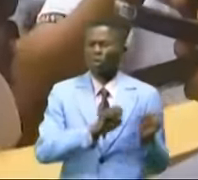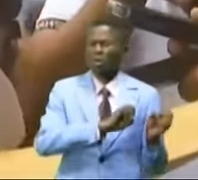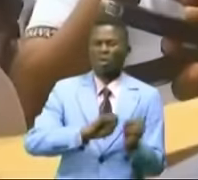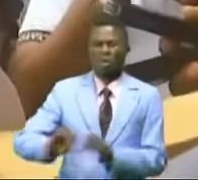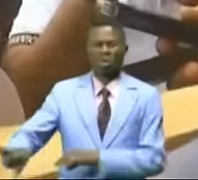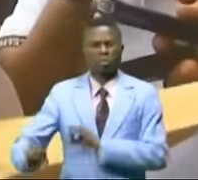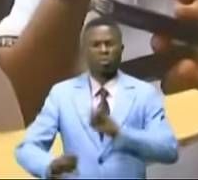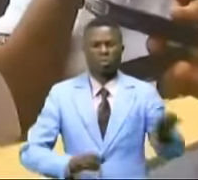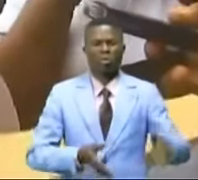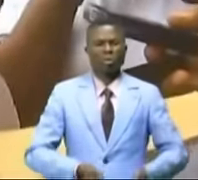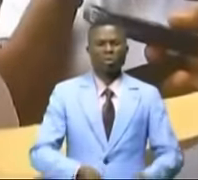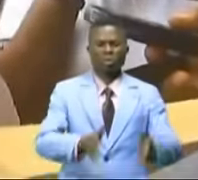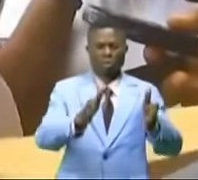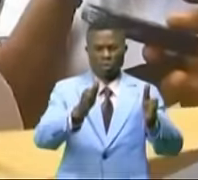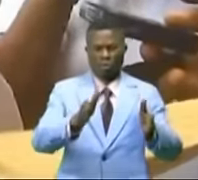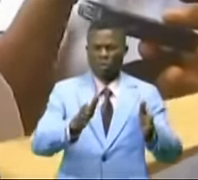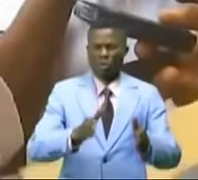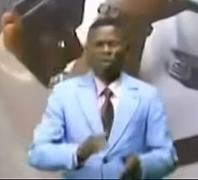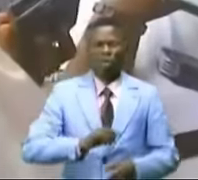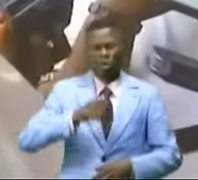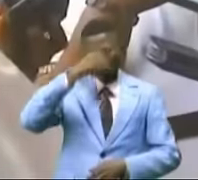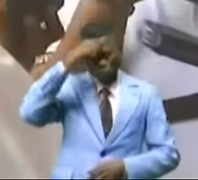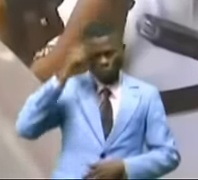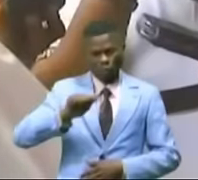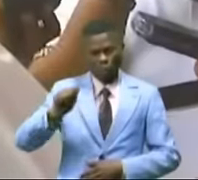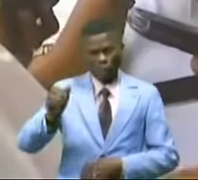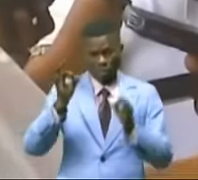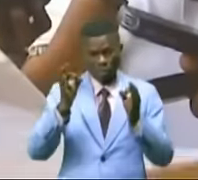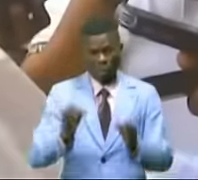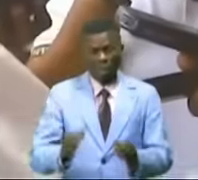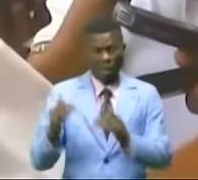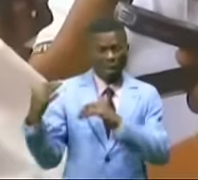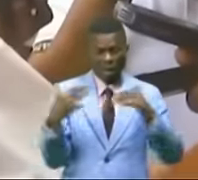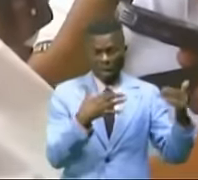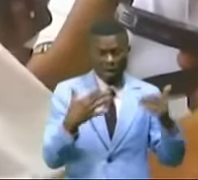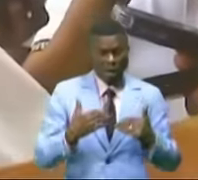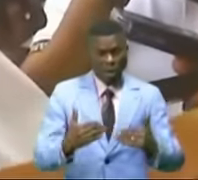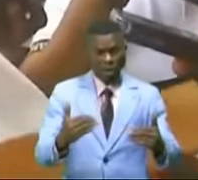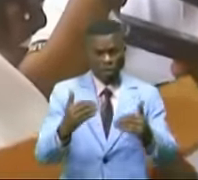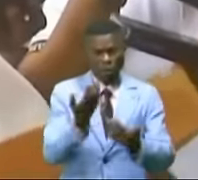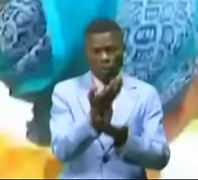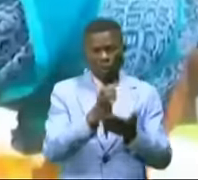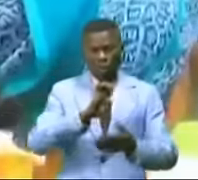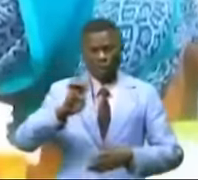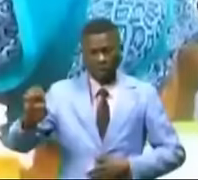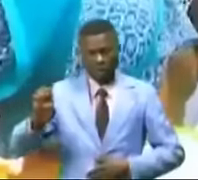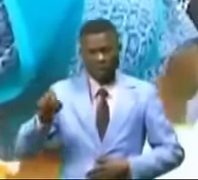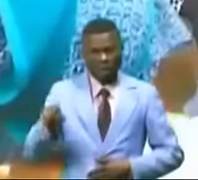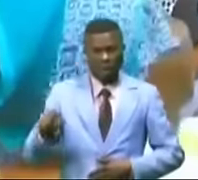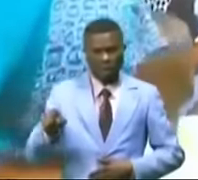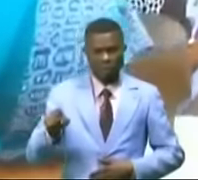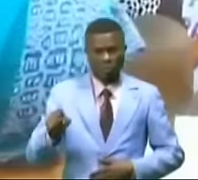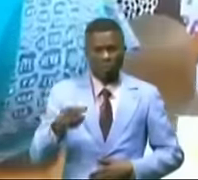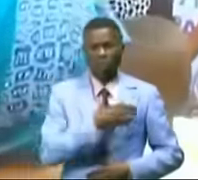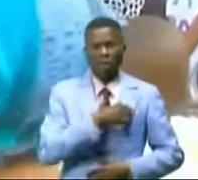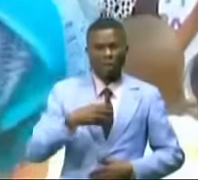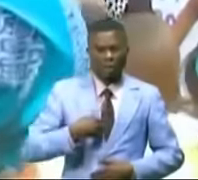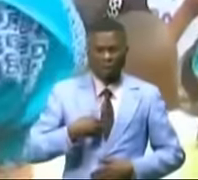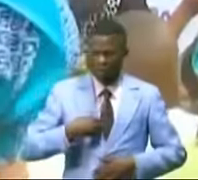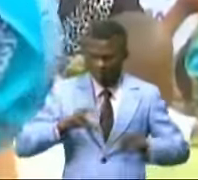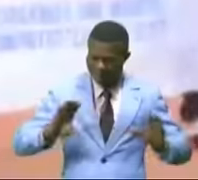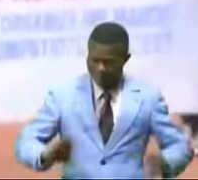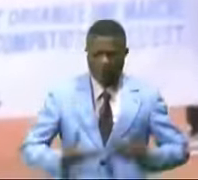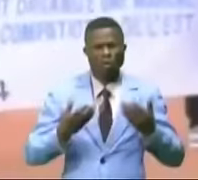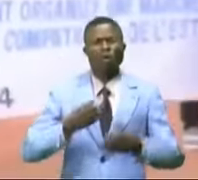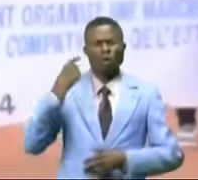abandonnés dans la rue à leur triste sort. Tant qu'il y aura la guerre à l'est du pays, les femmes s'élèveront